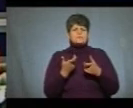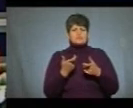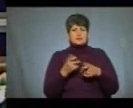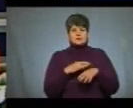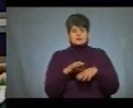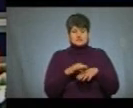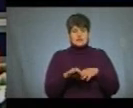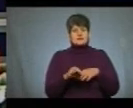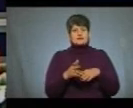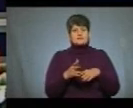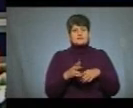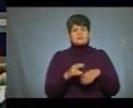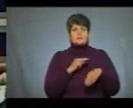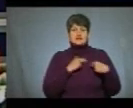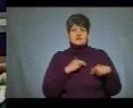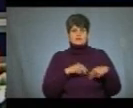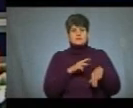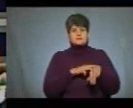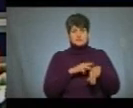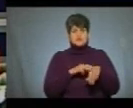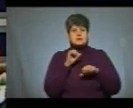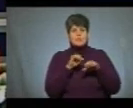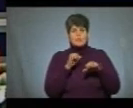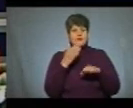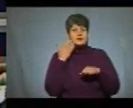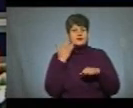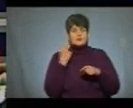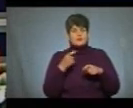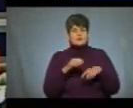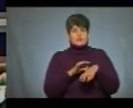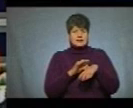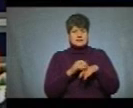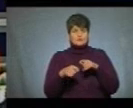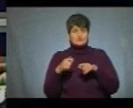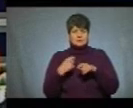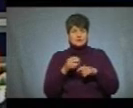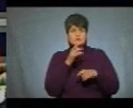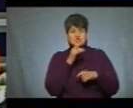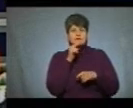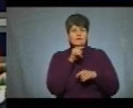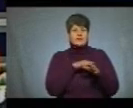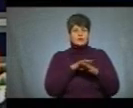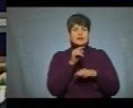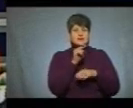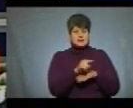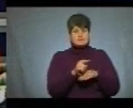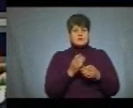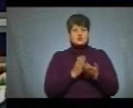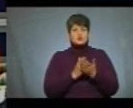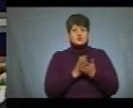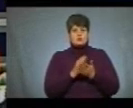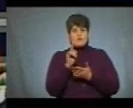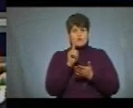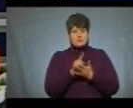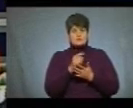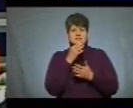заподіяння працівникам правоохоронних органів, побоїв, легких тілесних ушкоджень під час виконання ними службових обов'язків. Повідомила